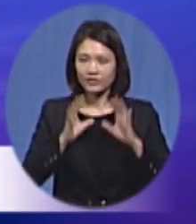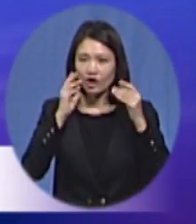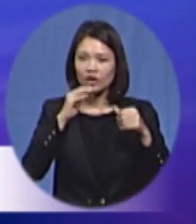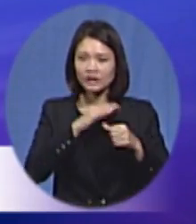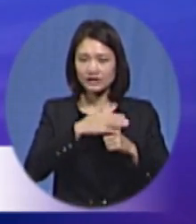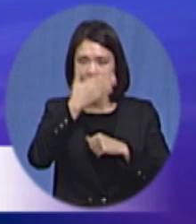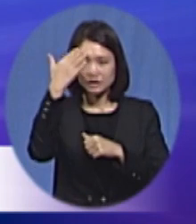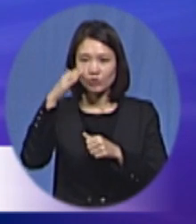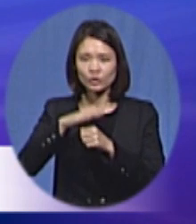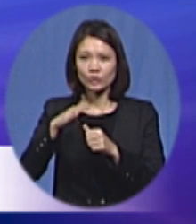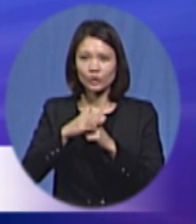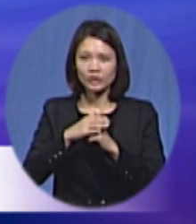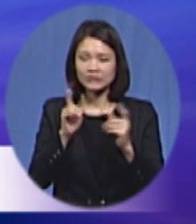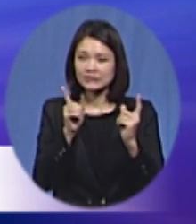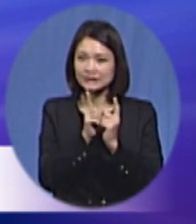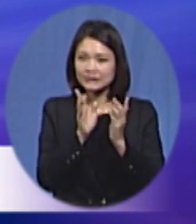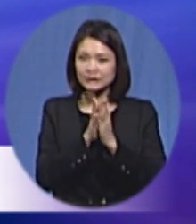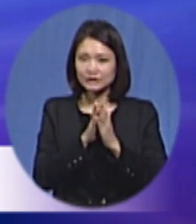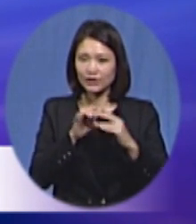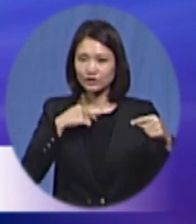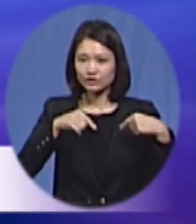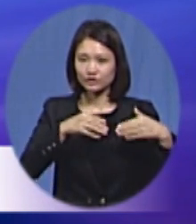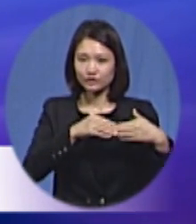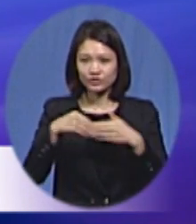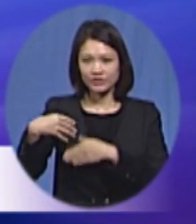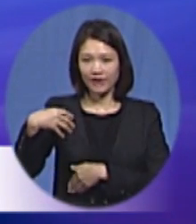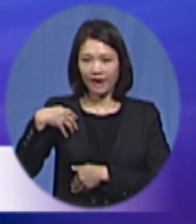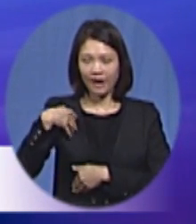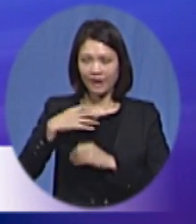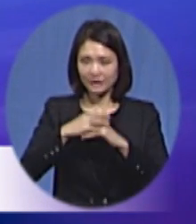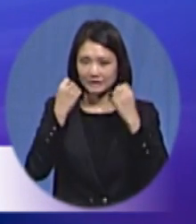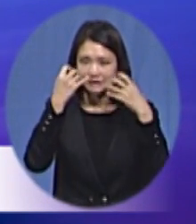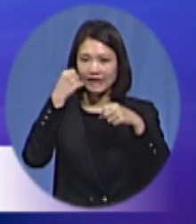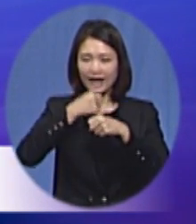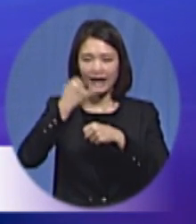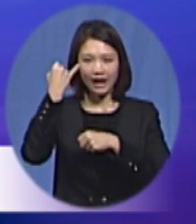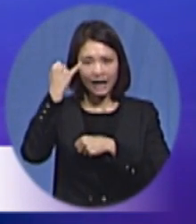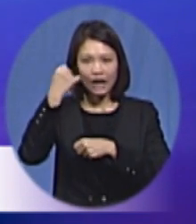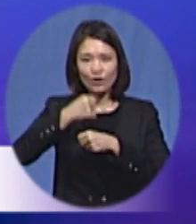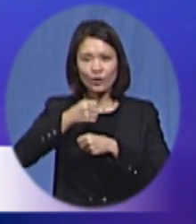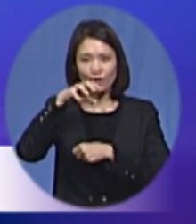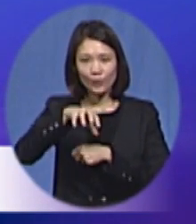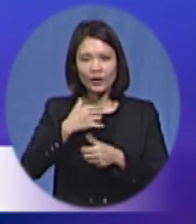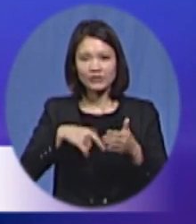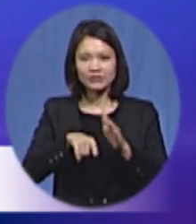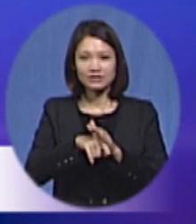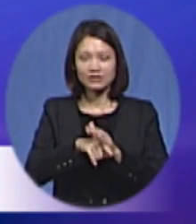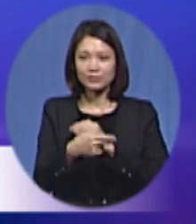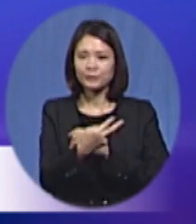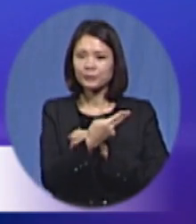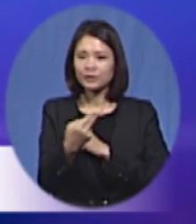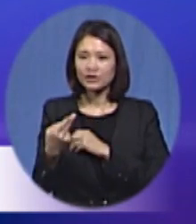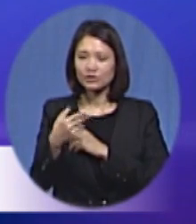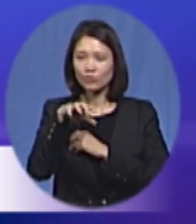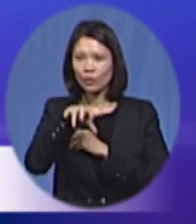어린이와 청소년들이 직접 주체가 되는 창작 공간을 만들기 위해서는 비워놓은